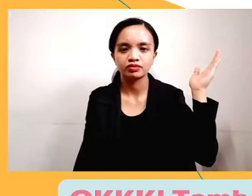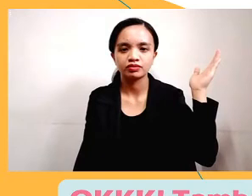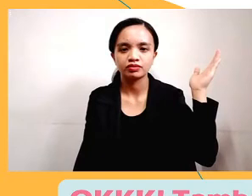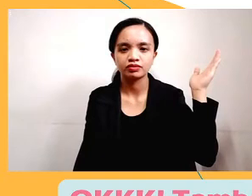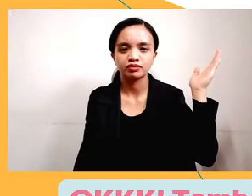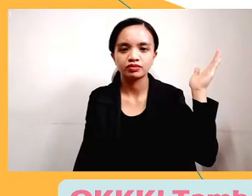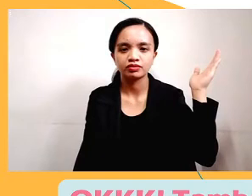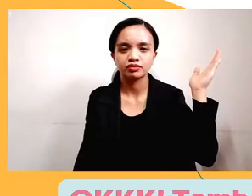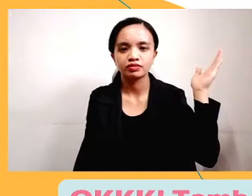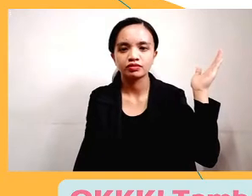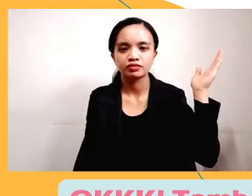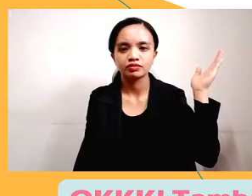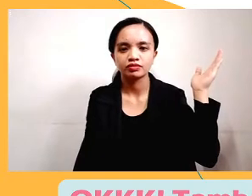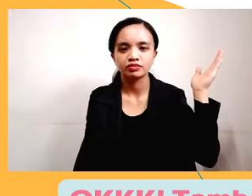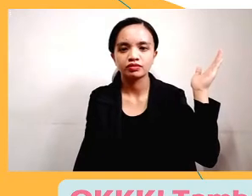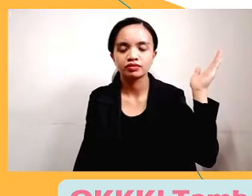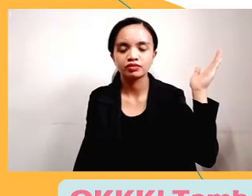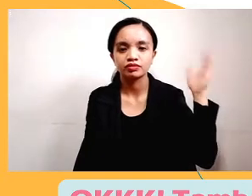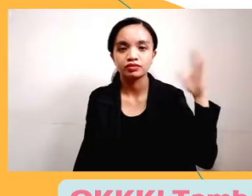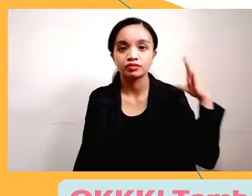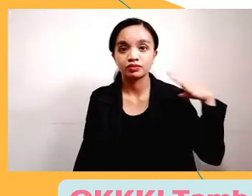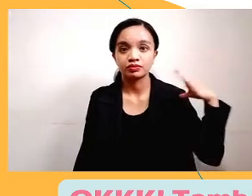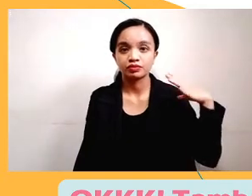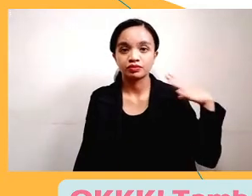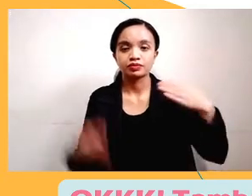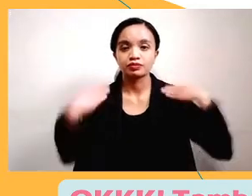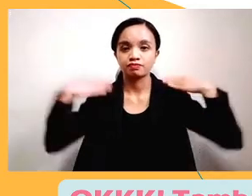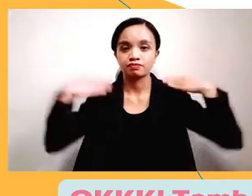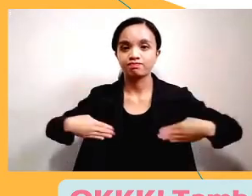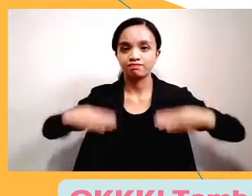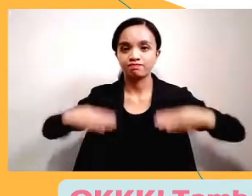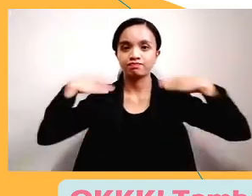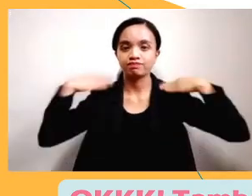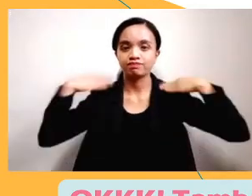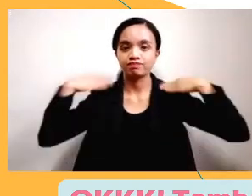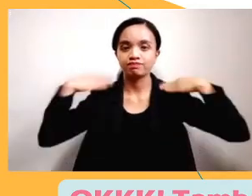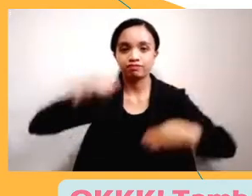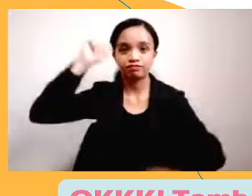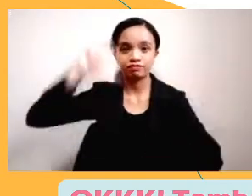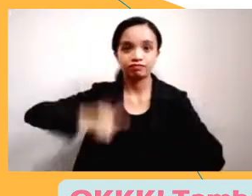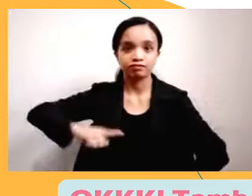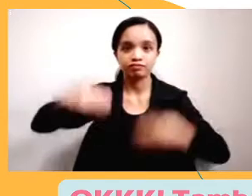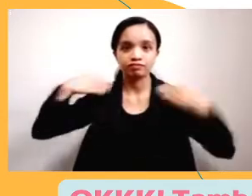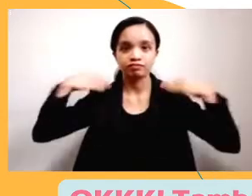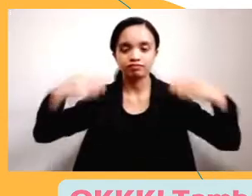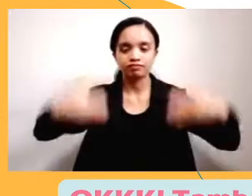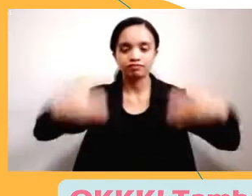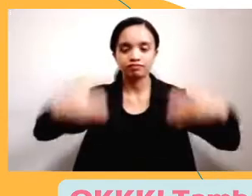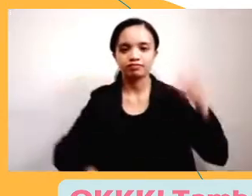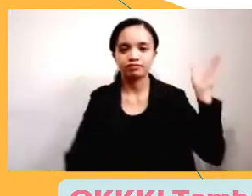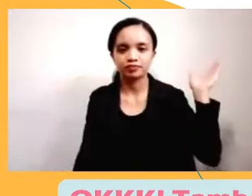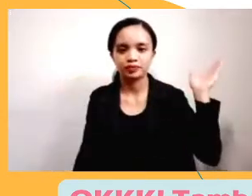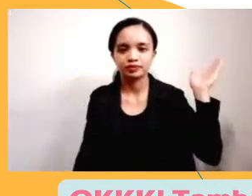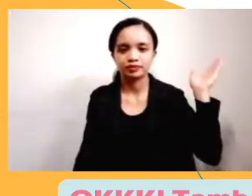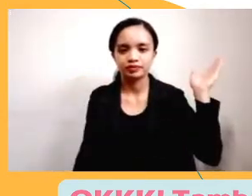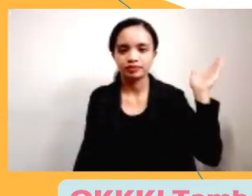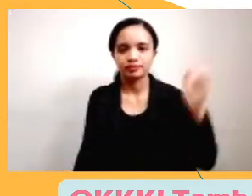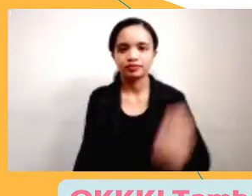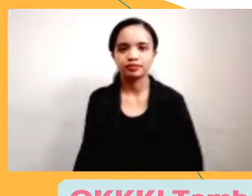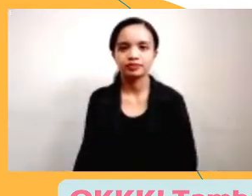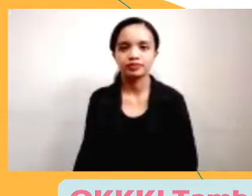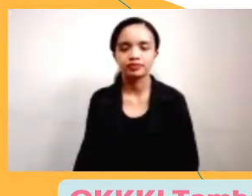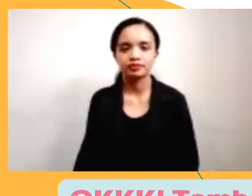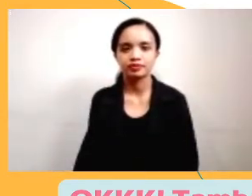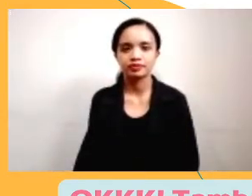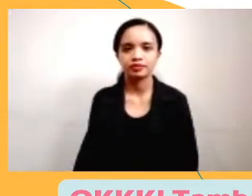Okay, now, tignan natin ang buong katawan natin. Parang tumari, meron hindi sa loob ng katawan.